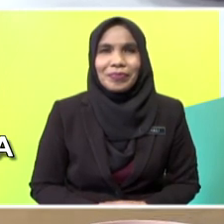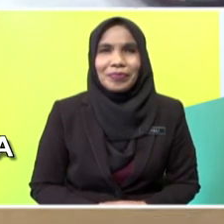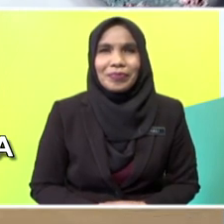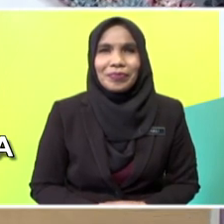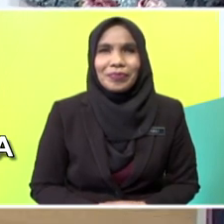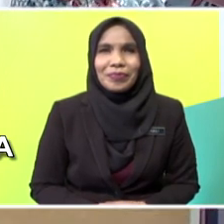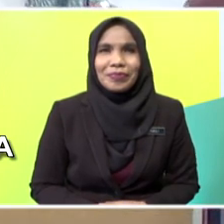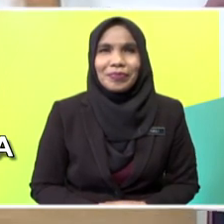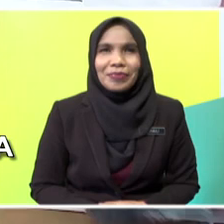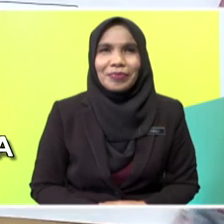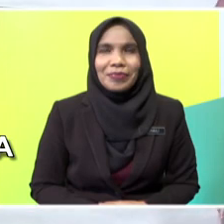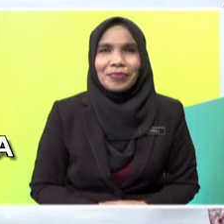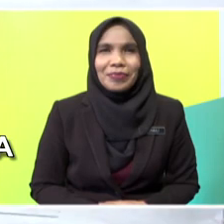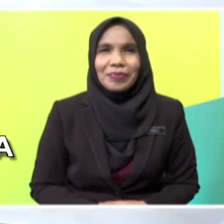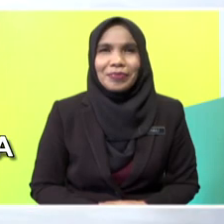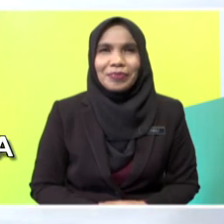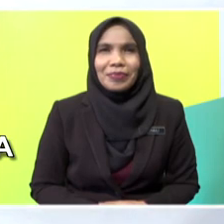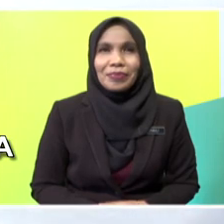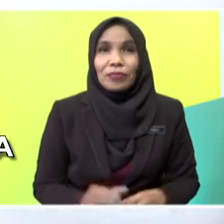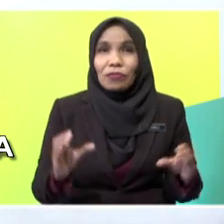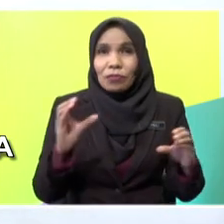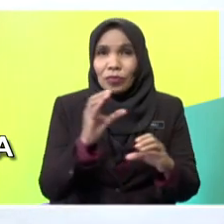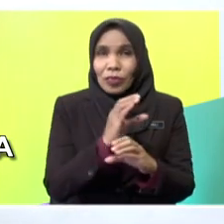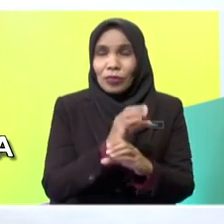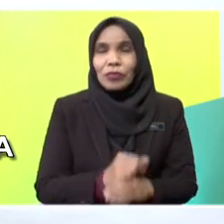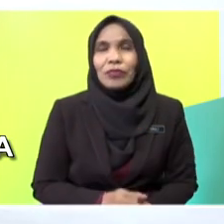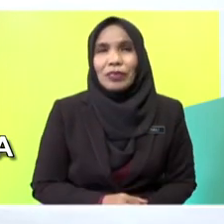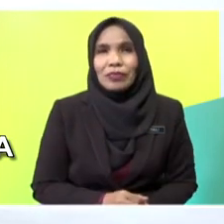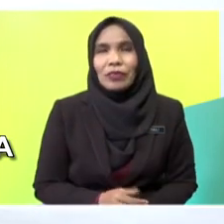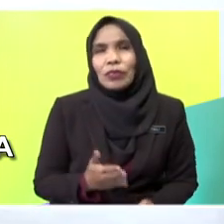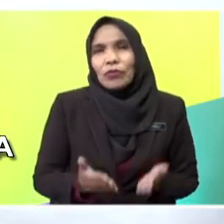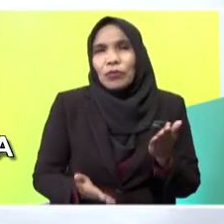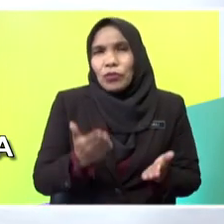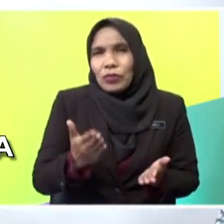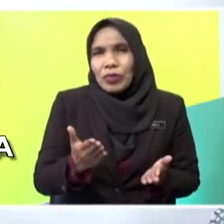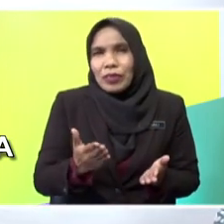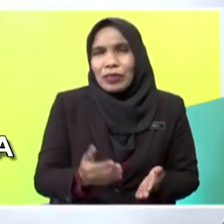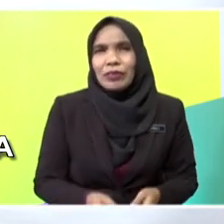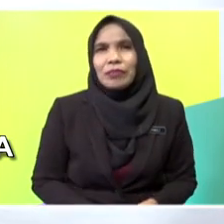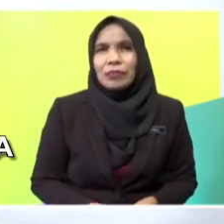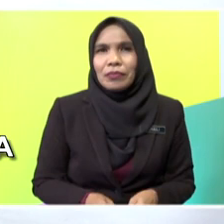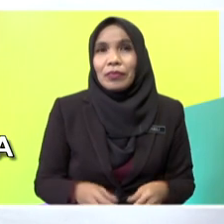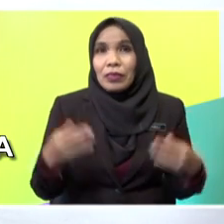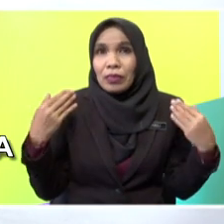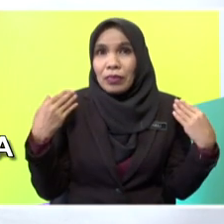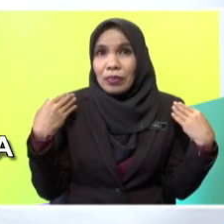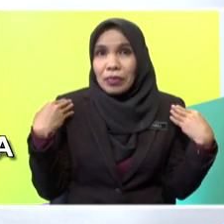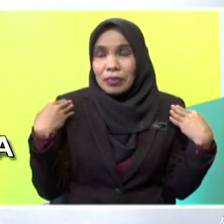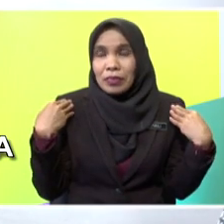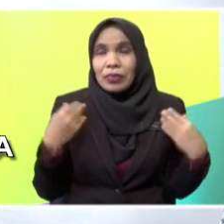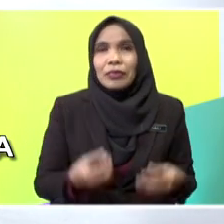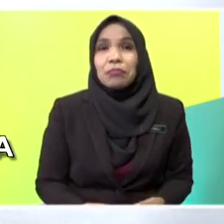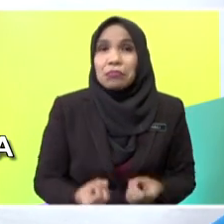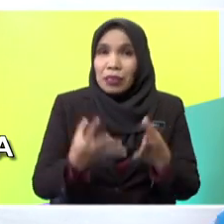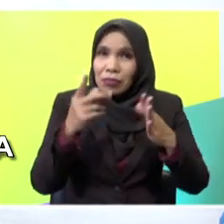mungkin membuatkan saya perlukan latihan yang lebih. Okey, cikgu Nantra. Saya harap cikgu sebetulnya. Cikgu